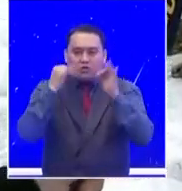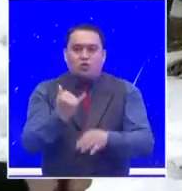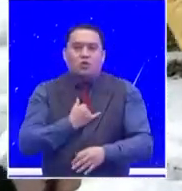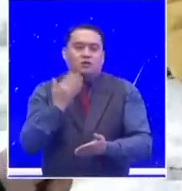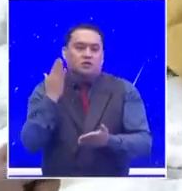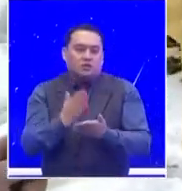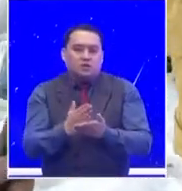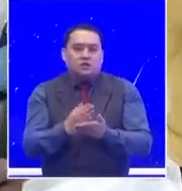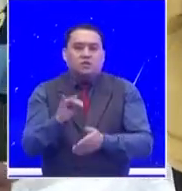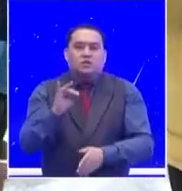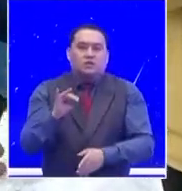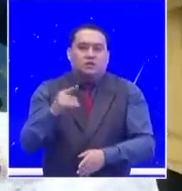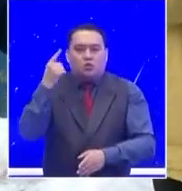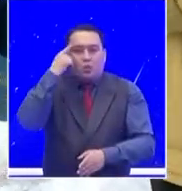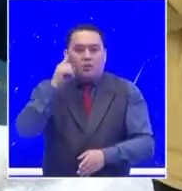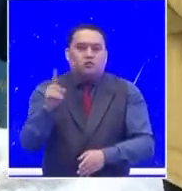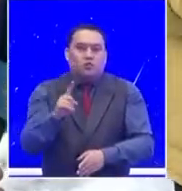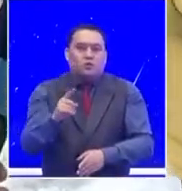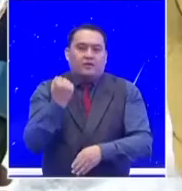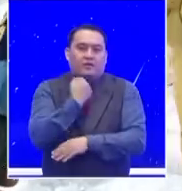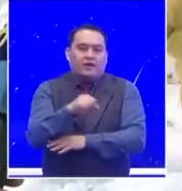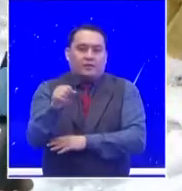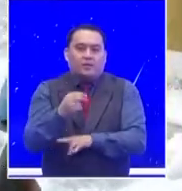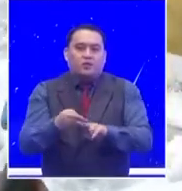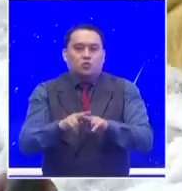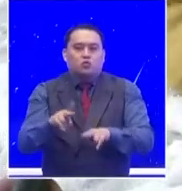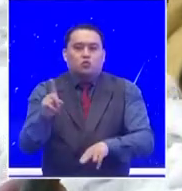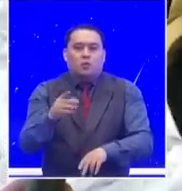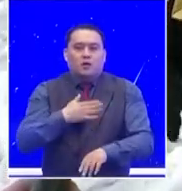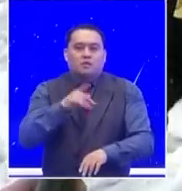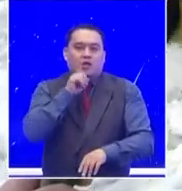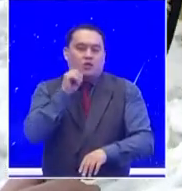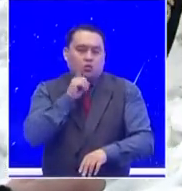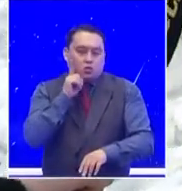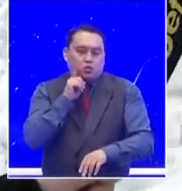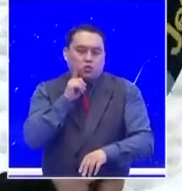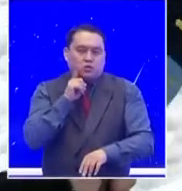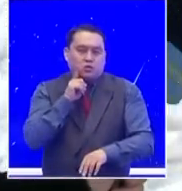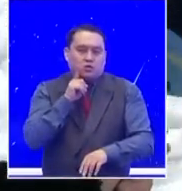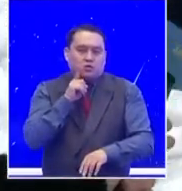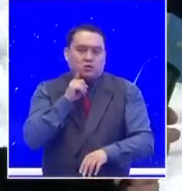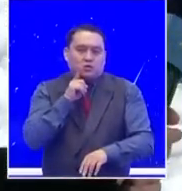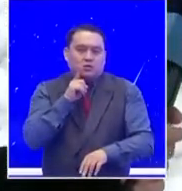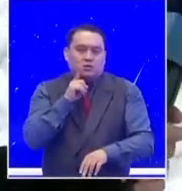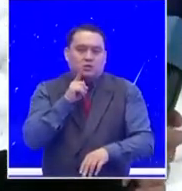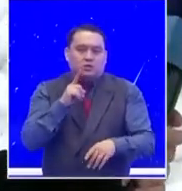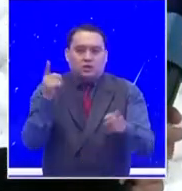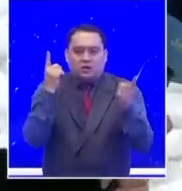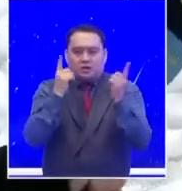очки, и думаем, что мы выиграем все же, потому что мы, как молодежь, мы тут рулим